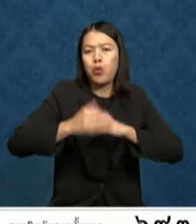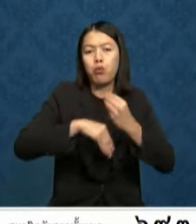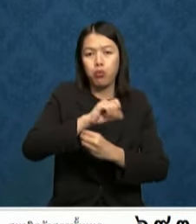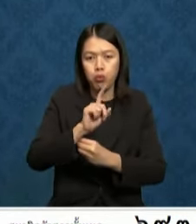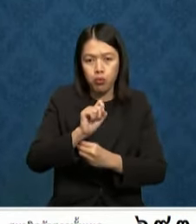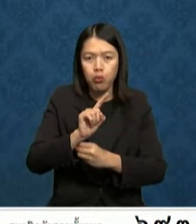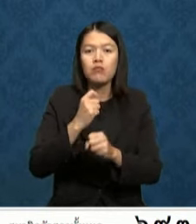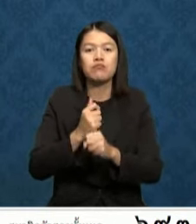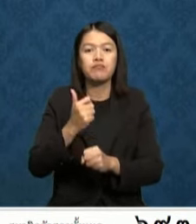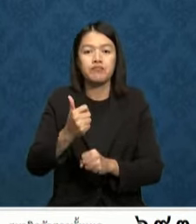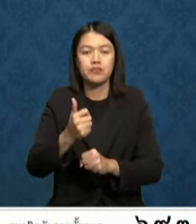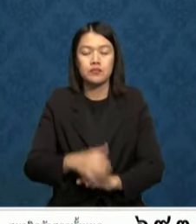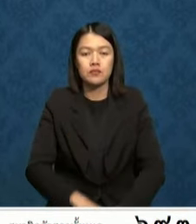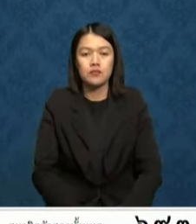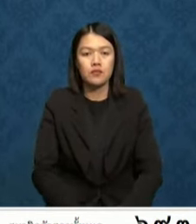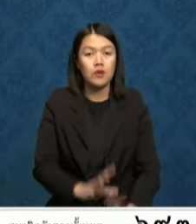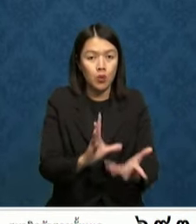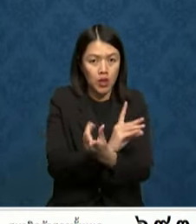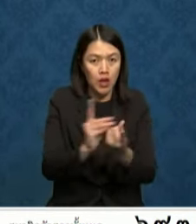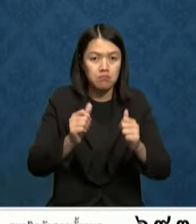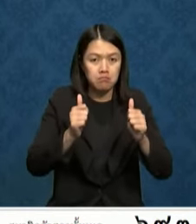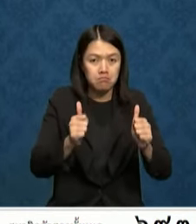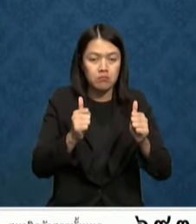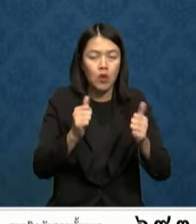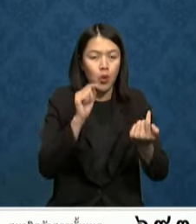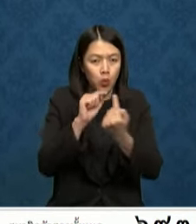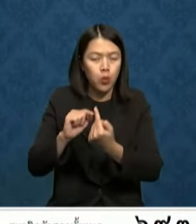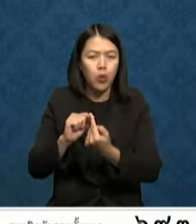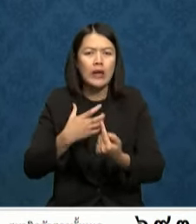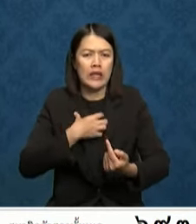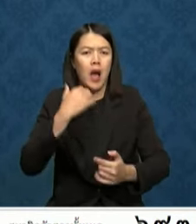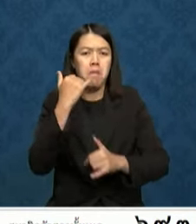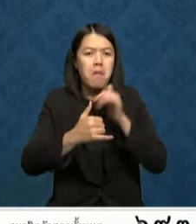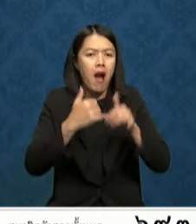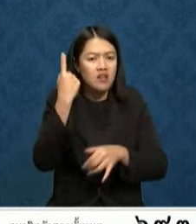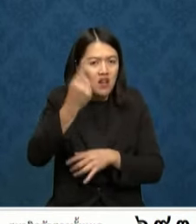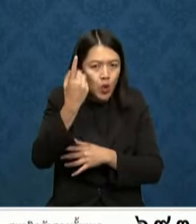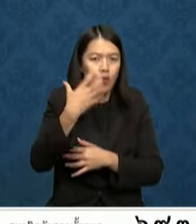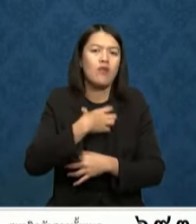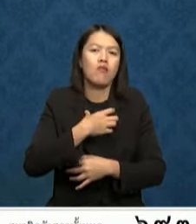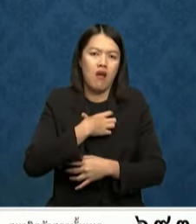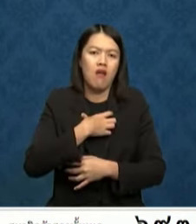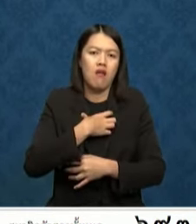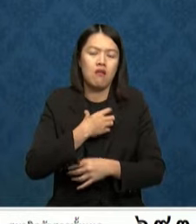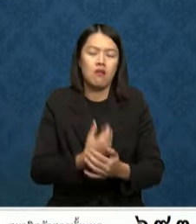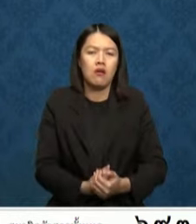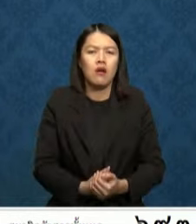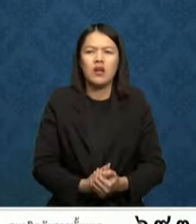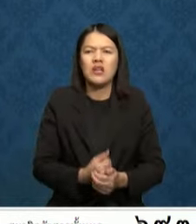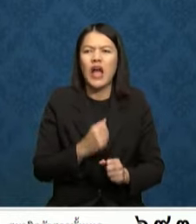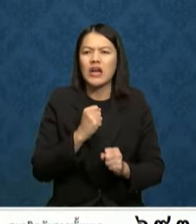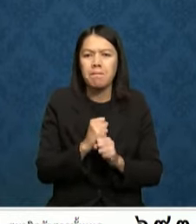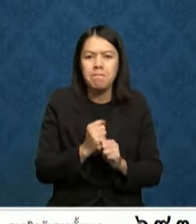เศรษฐกิจนะครับมีวัฒนธรรมที่ดีเหมาะที่คนจะไม่อยากมาท่องเที่ยวนะครับมีสายอย่างแต่ถ้าเราไม่ทำ